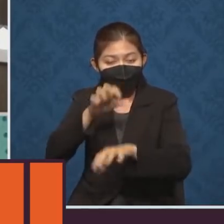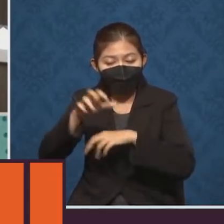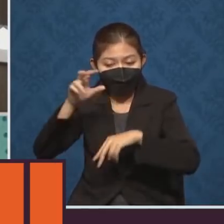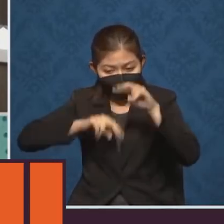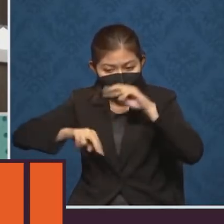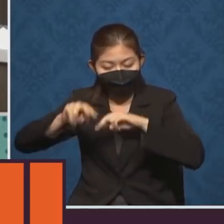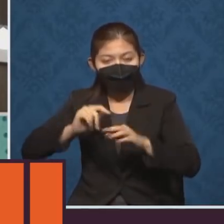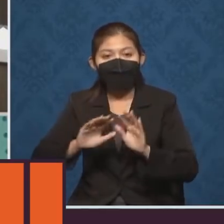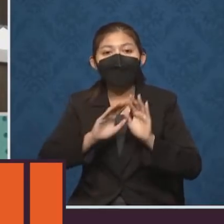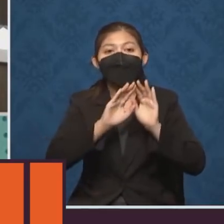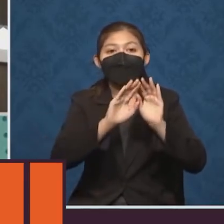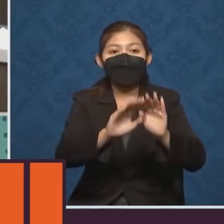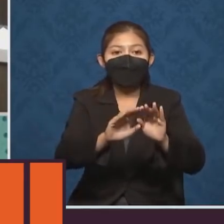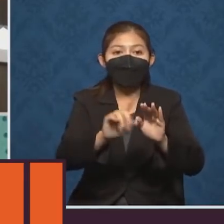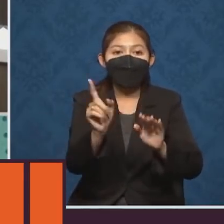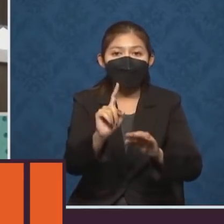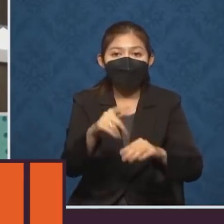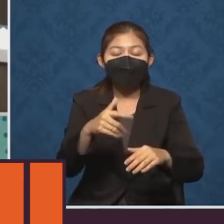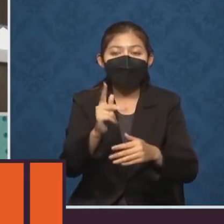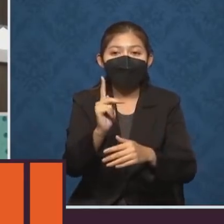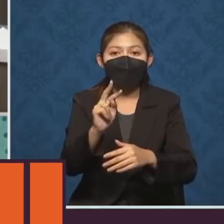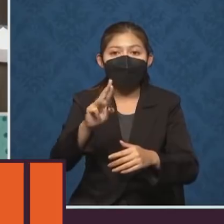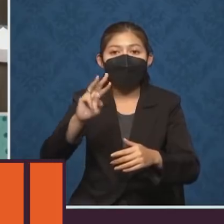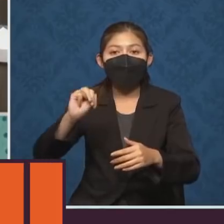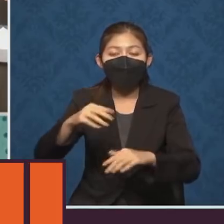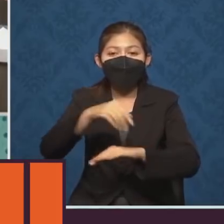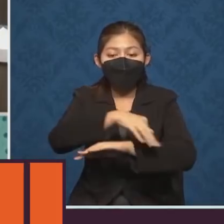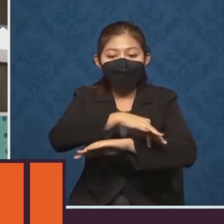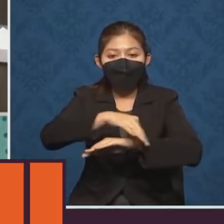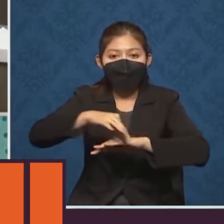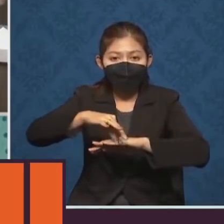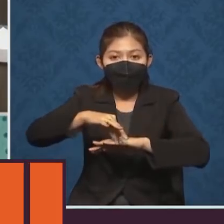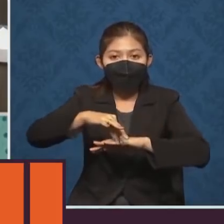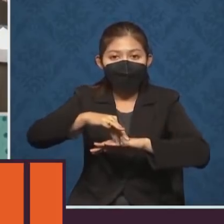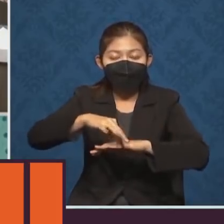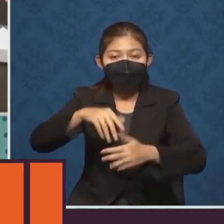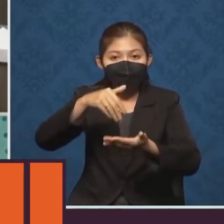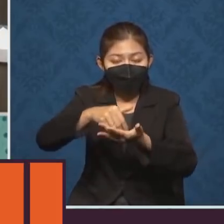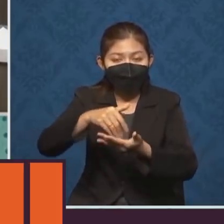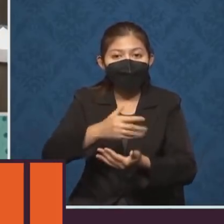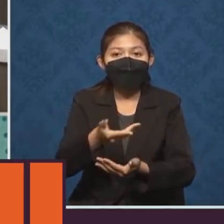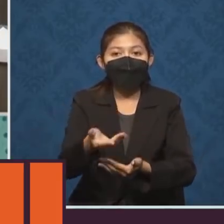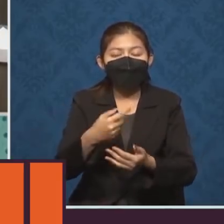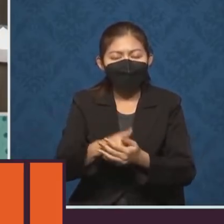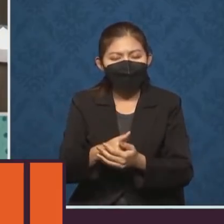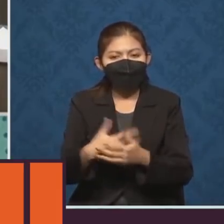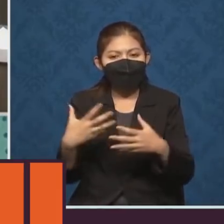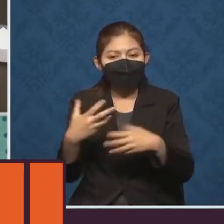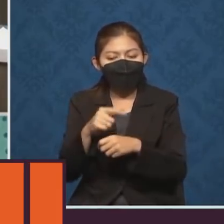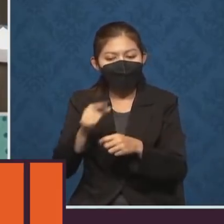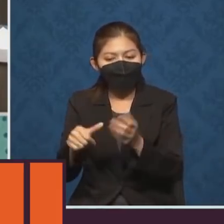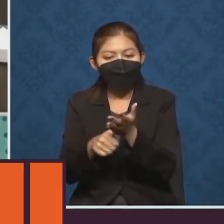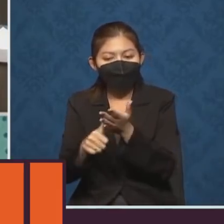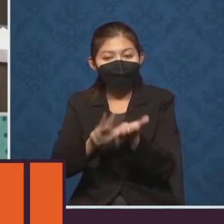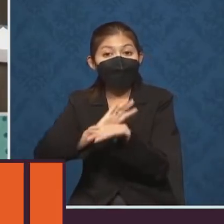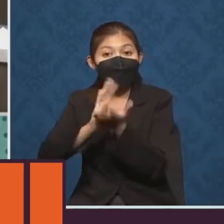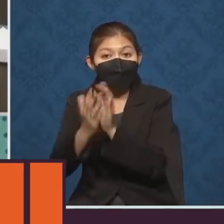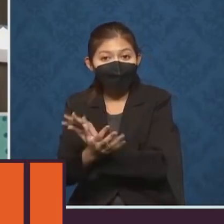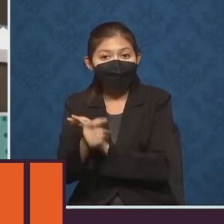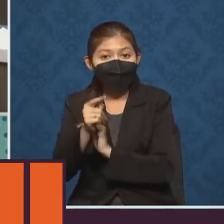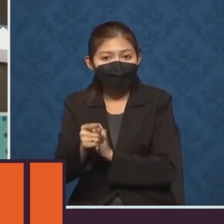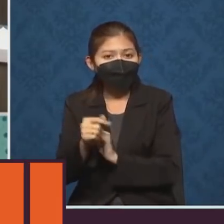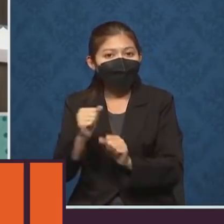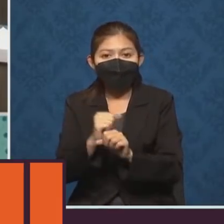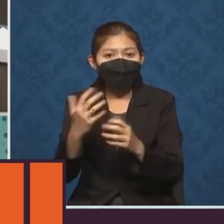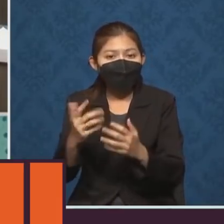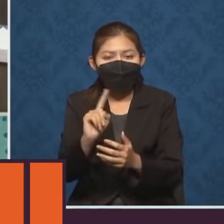ฝากไปทางกองอ่ากรมบัญชีกลางนะครับว่ากับจะเห็นได้รายละเอียดดีนะว่าผลการดำเนินงานที่ว่าต้องปรับปรุงเนี่ยจริงๆแล้วเนี่ย